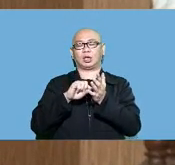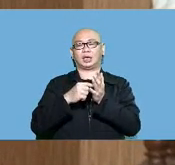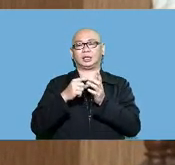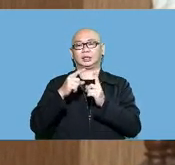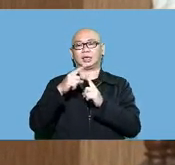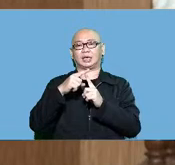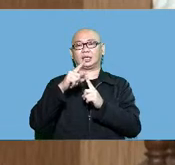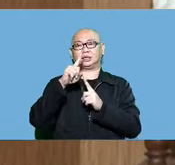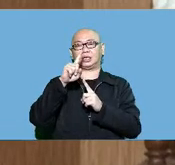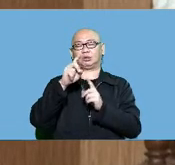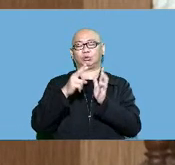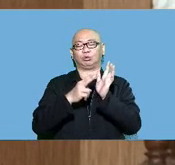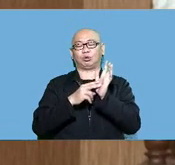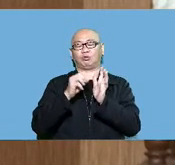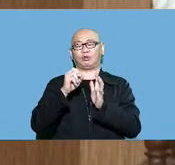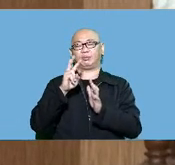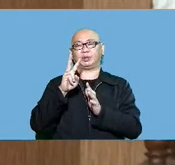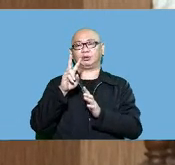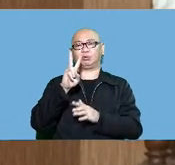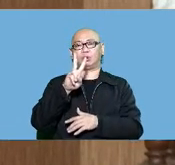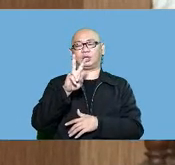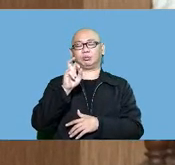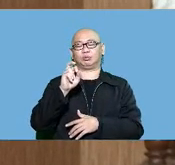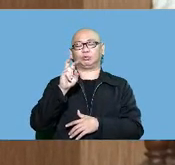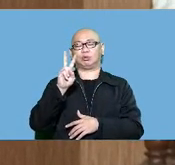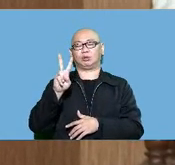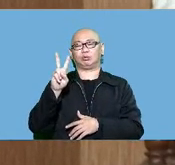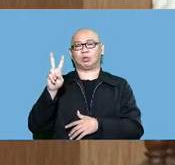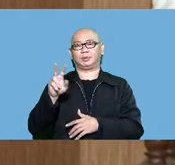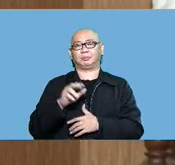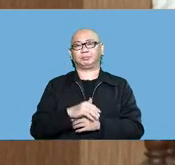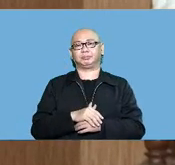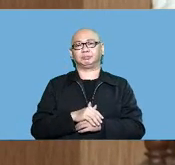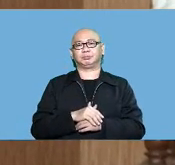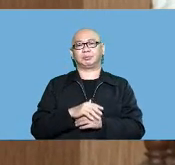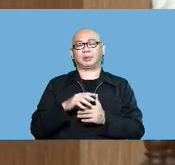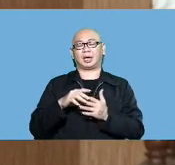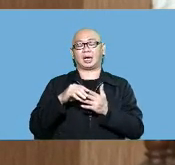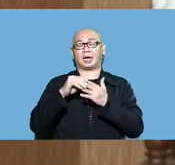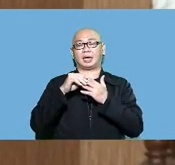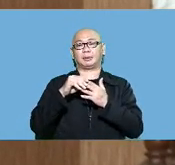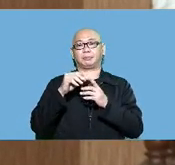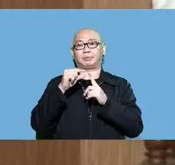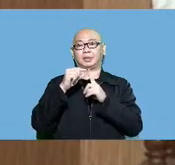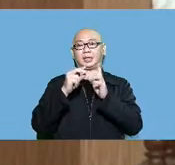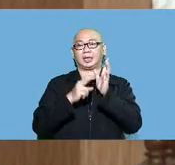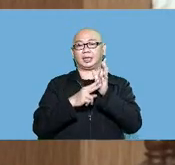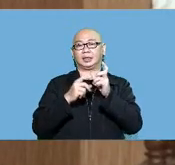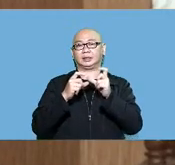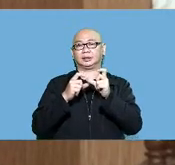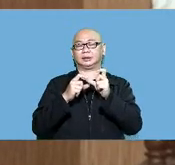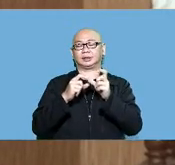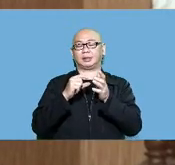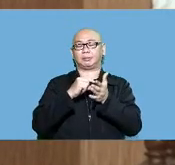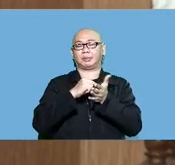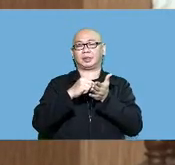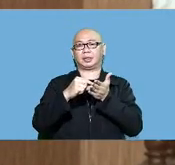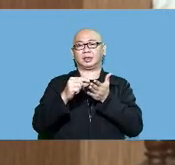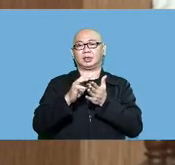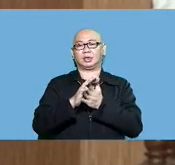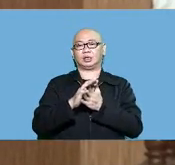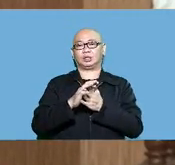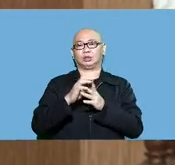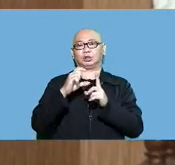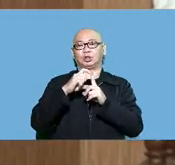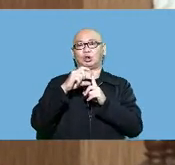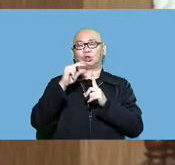tanggal 1 November 2022 mengangkat pegawai negeri sipil nama